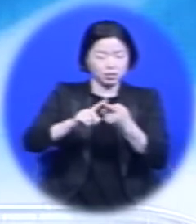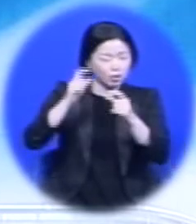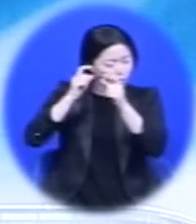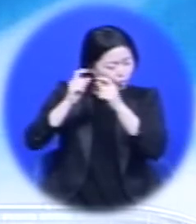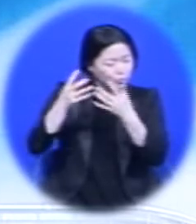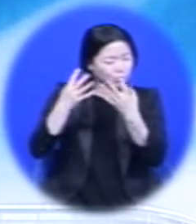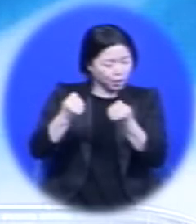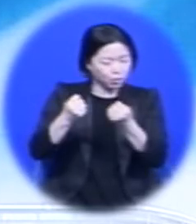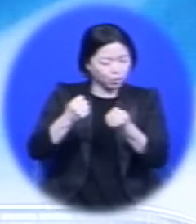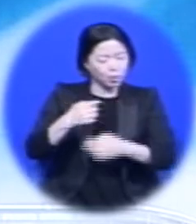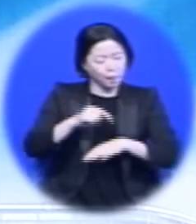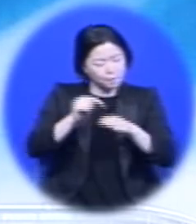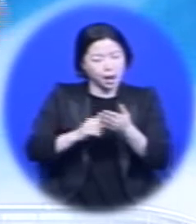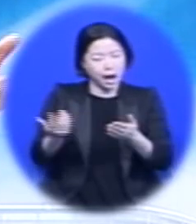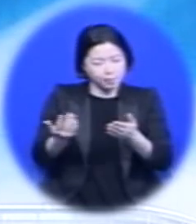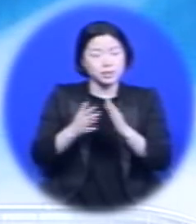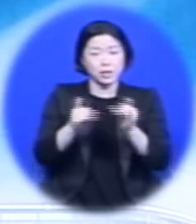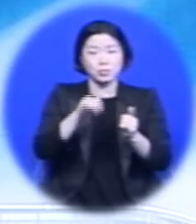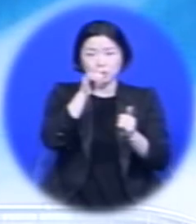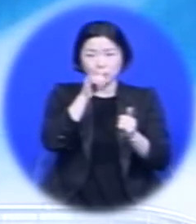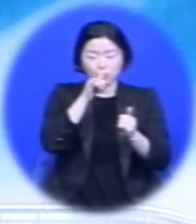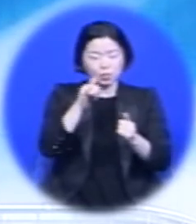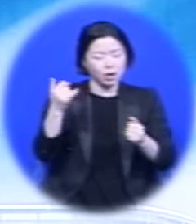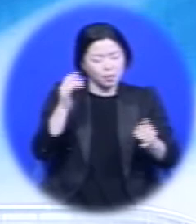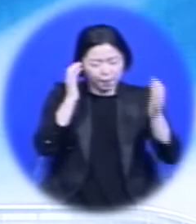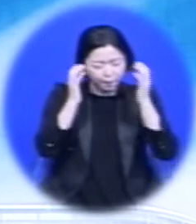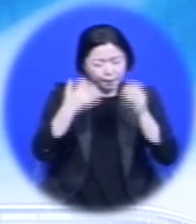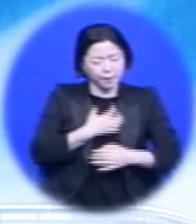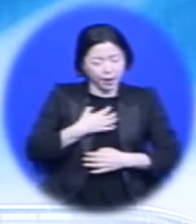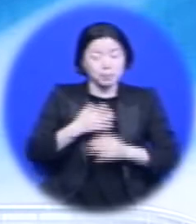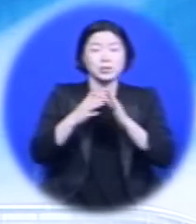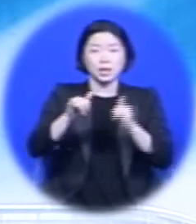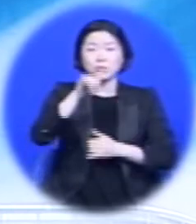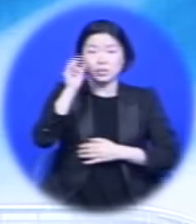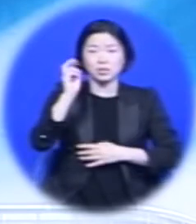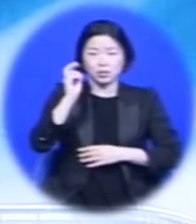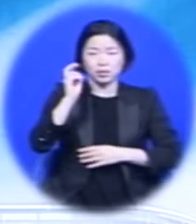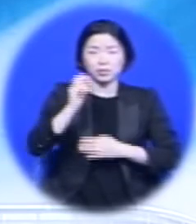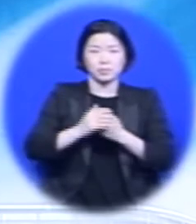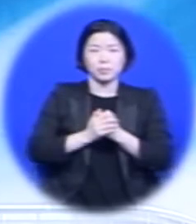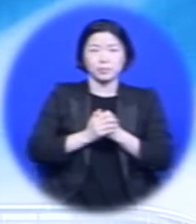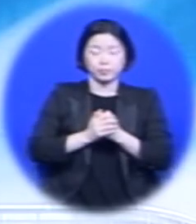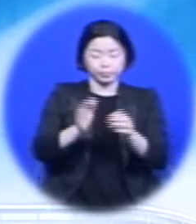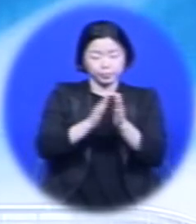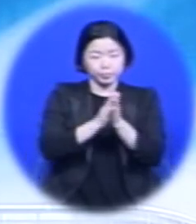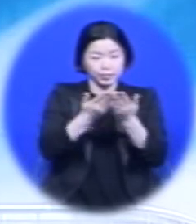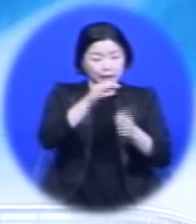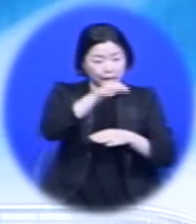지금 속상한 사람도 있고 그것 때문에 고통스러운 사람도 있으실 겁니다. 서점에